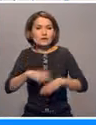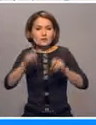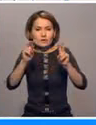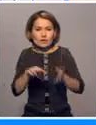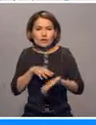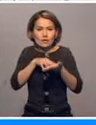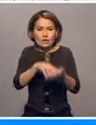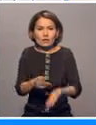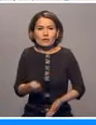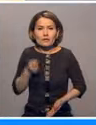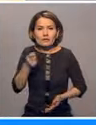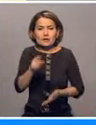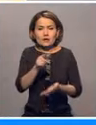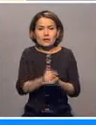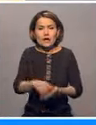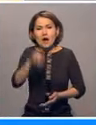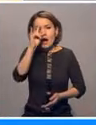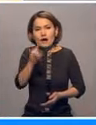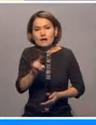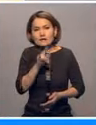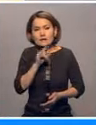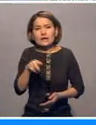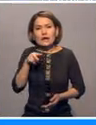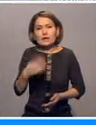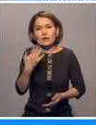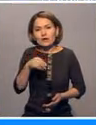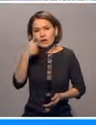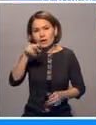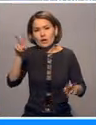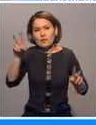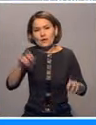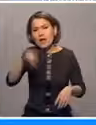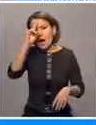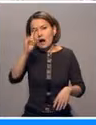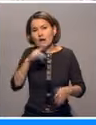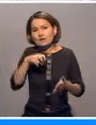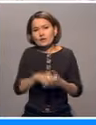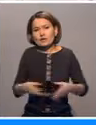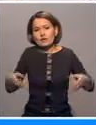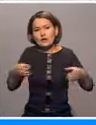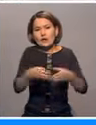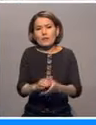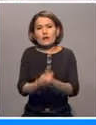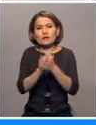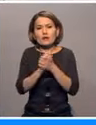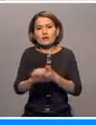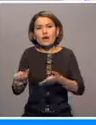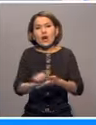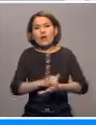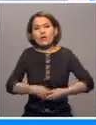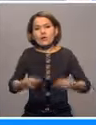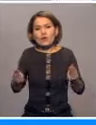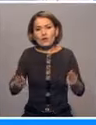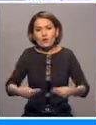бастап 15-іне дейін қабылданады. Бүгін Қазақстан 2050 жалпыұлттық қозғалысы мен Қазпошта акционерлік қоғамы ынтымақтастық туралы